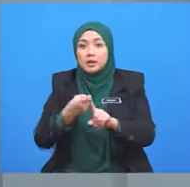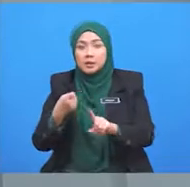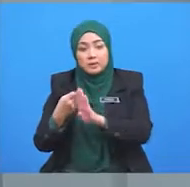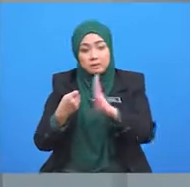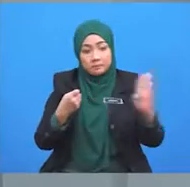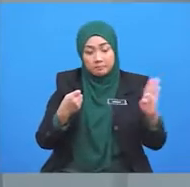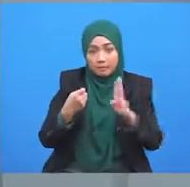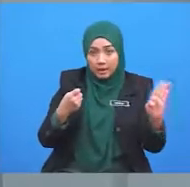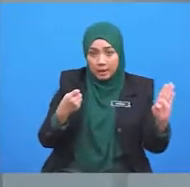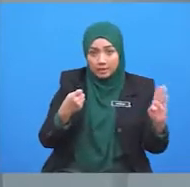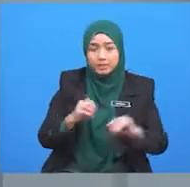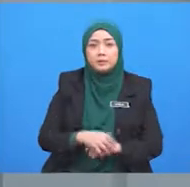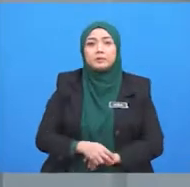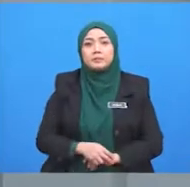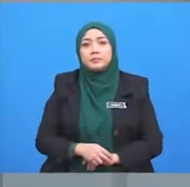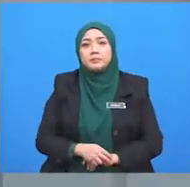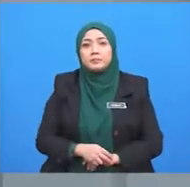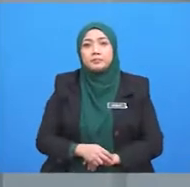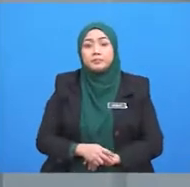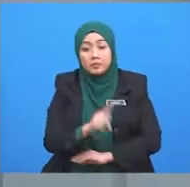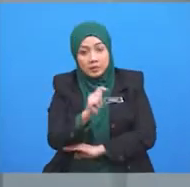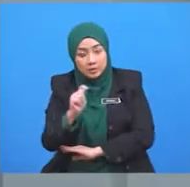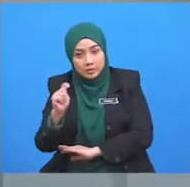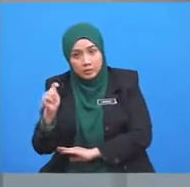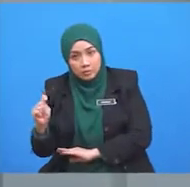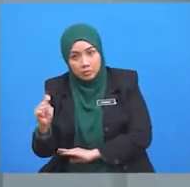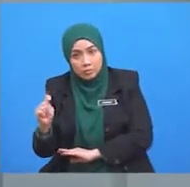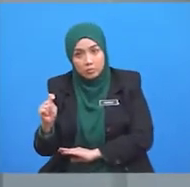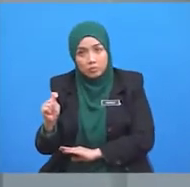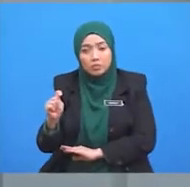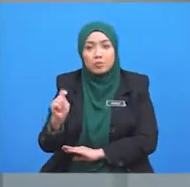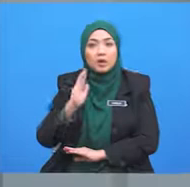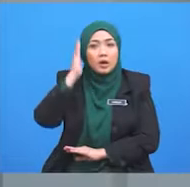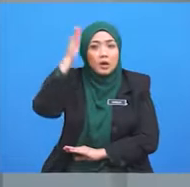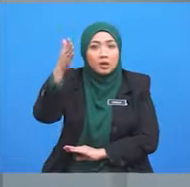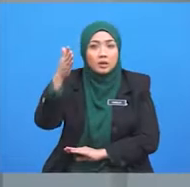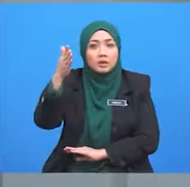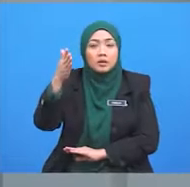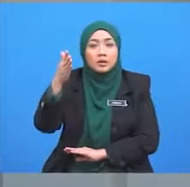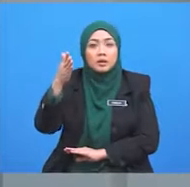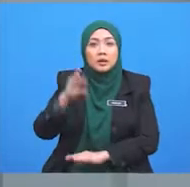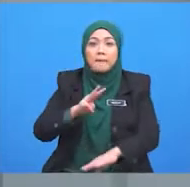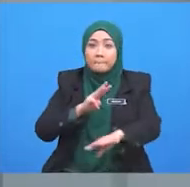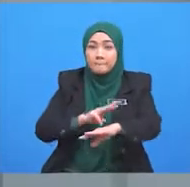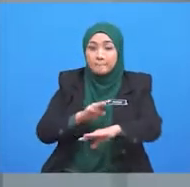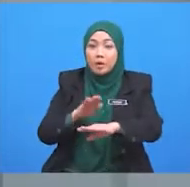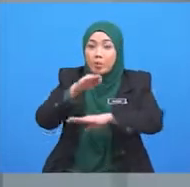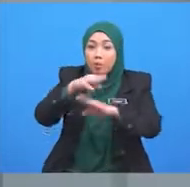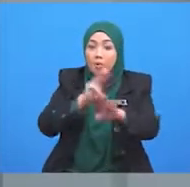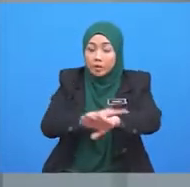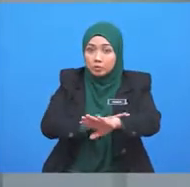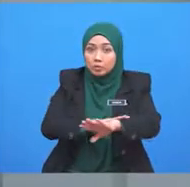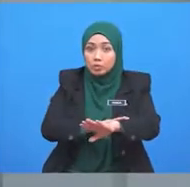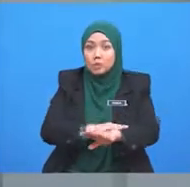Ini bermaksud kawasan sebelah timur meridian pangkal akan mengalami waktu siang terlebih dahulu